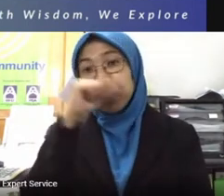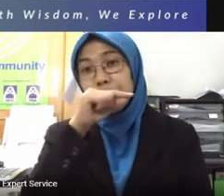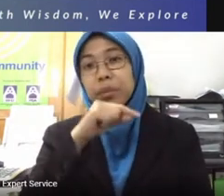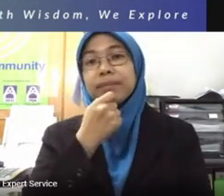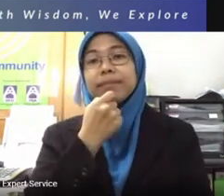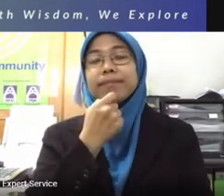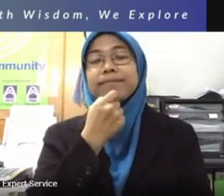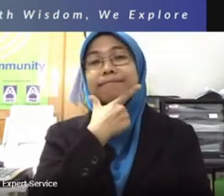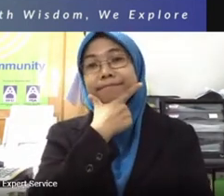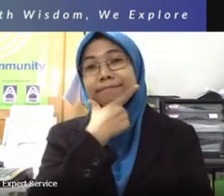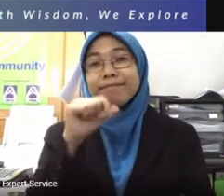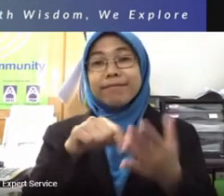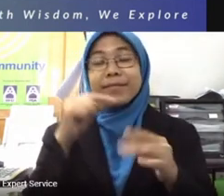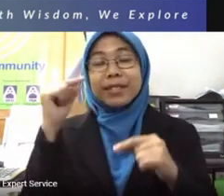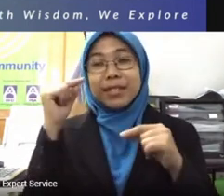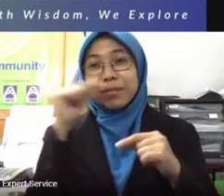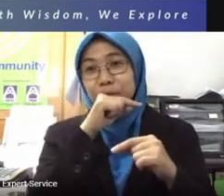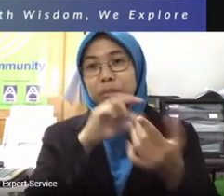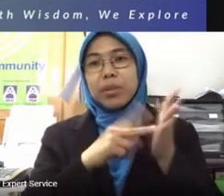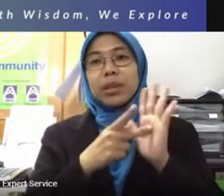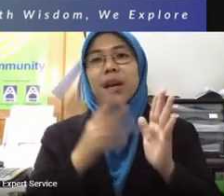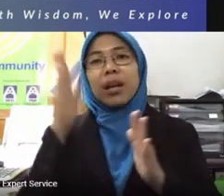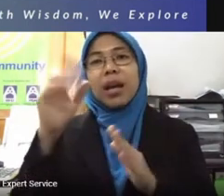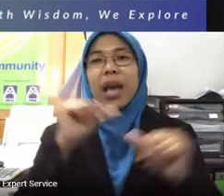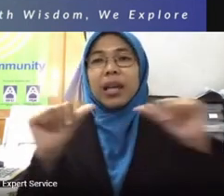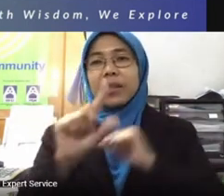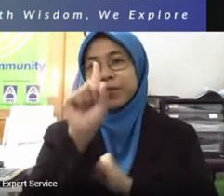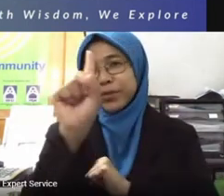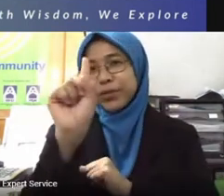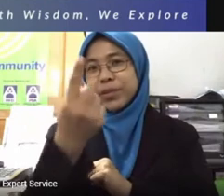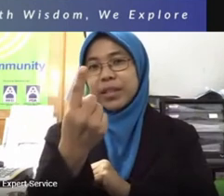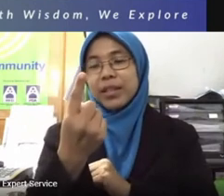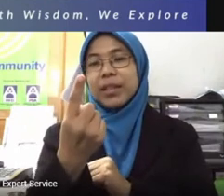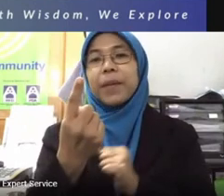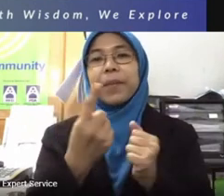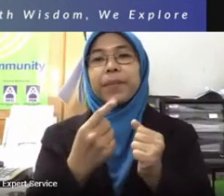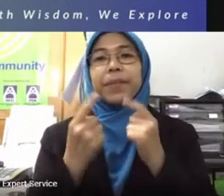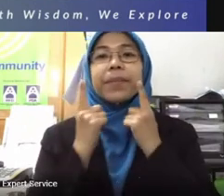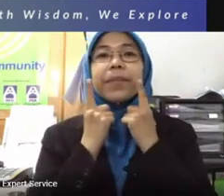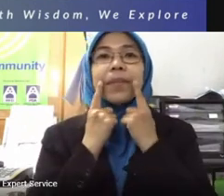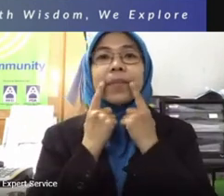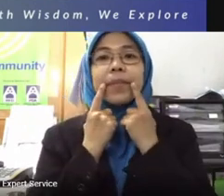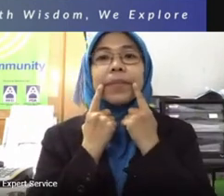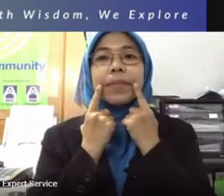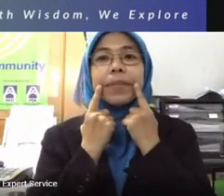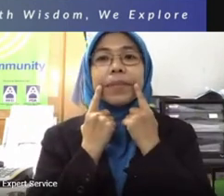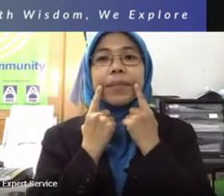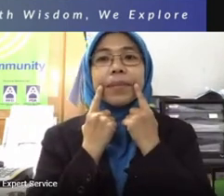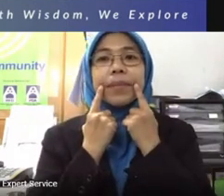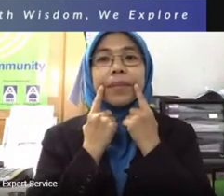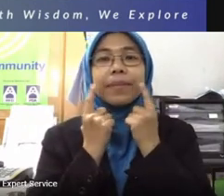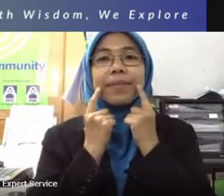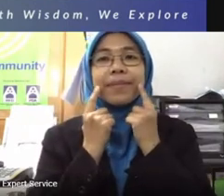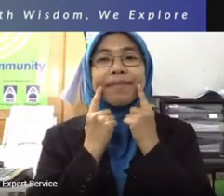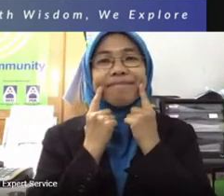senyuman palsu, ianya hanya mengaktifkan satu otot sahaja, iaitu zygomaticus major muscle.